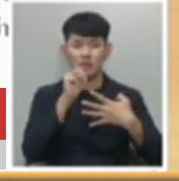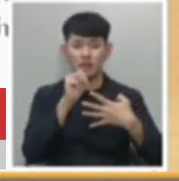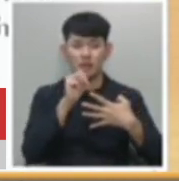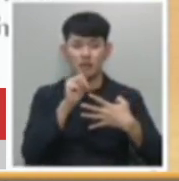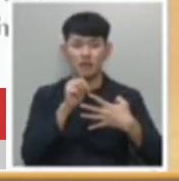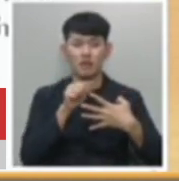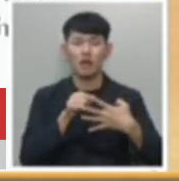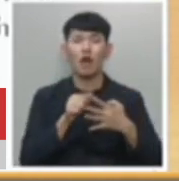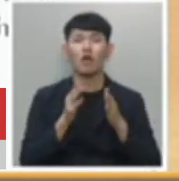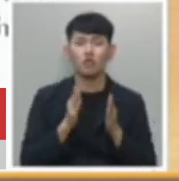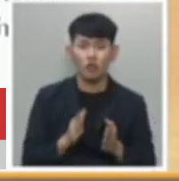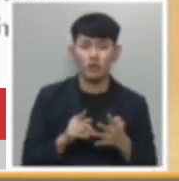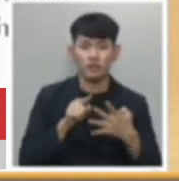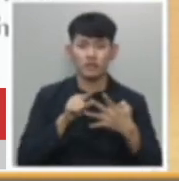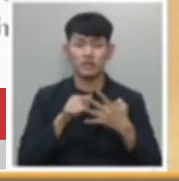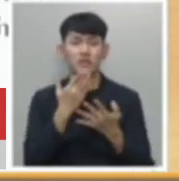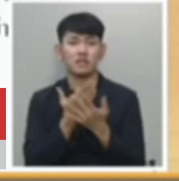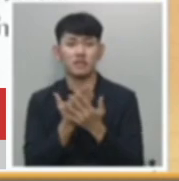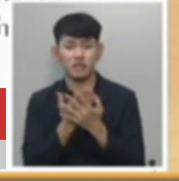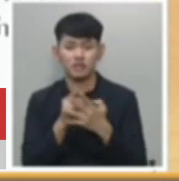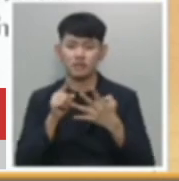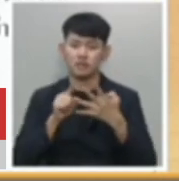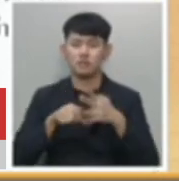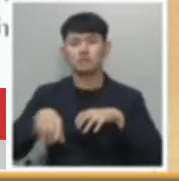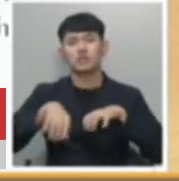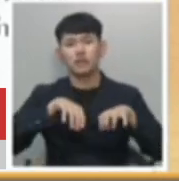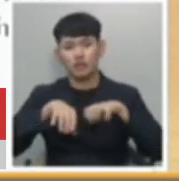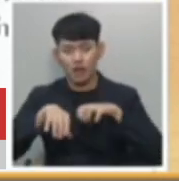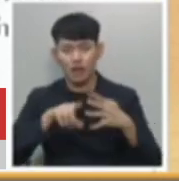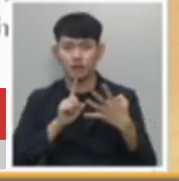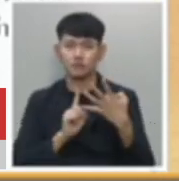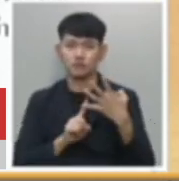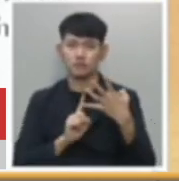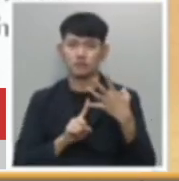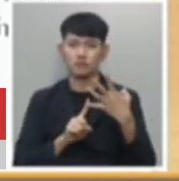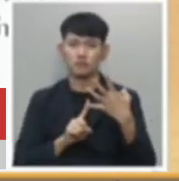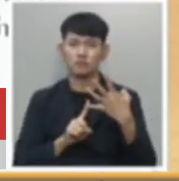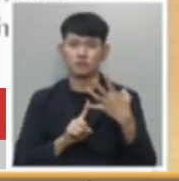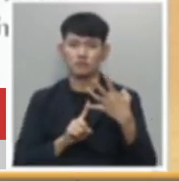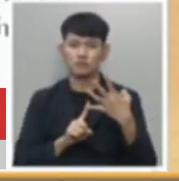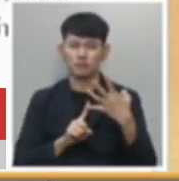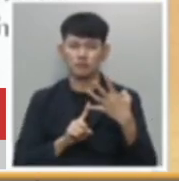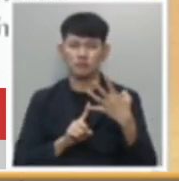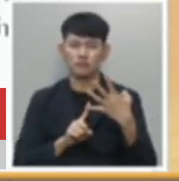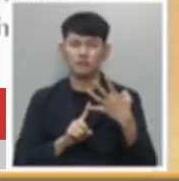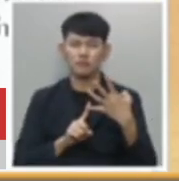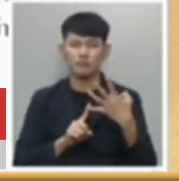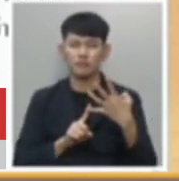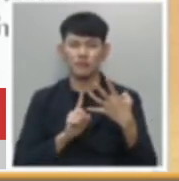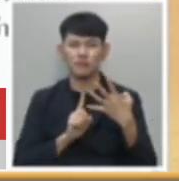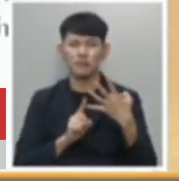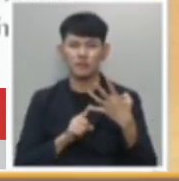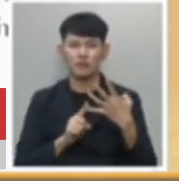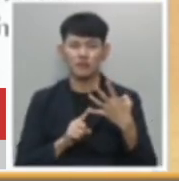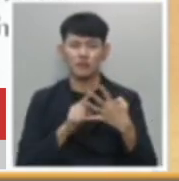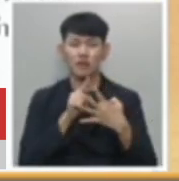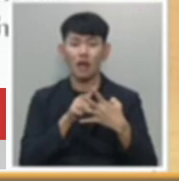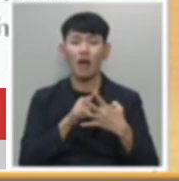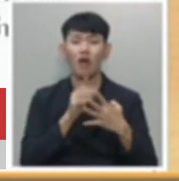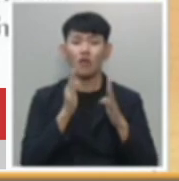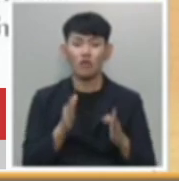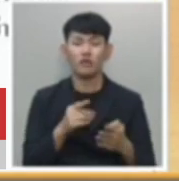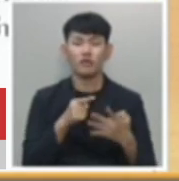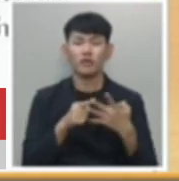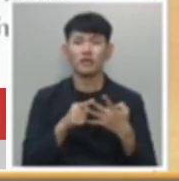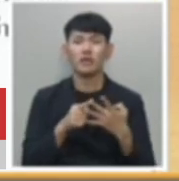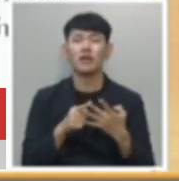มิสเมนแล้วก็แบตเตอรี่นะครับซึ่งก็คือเรื่องของคนเงินวั